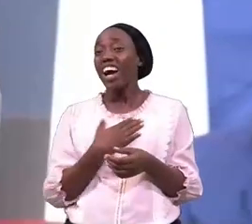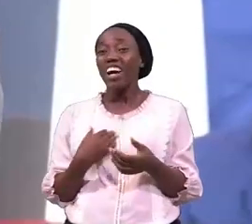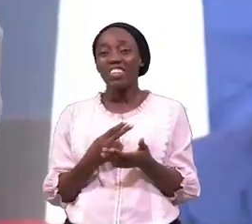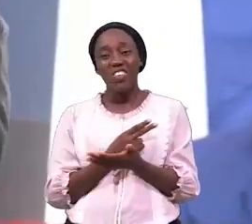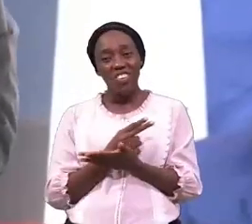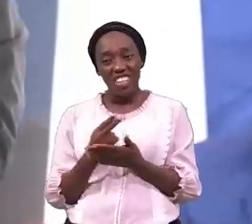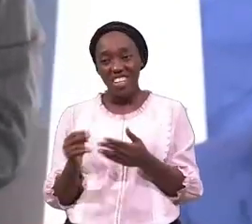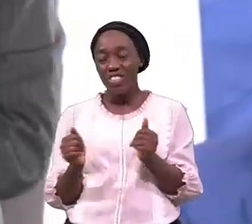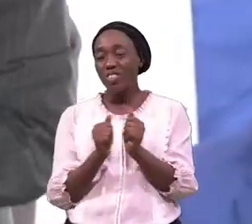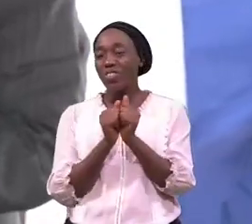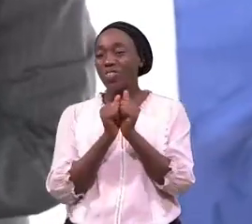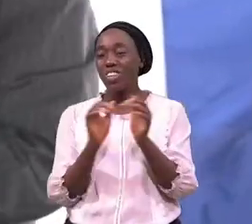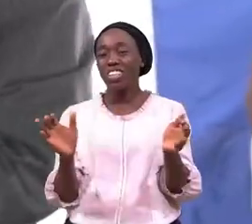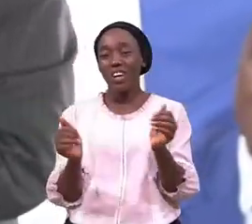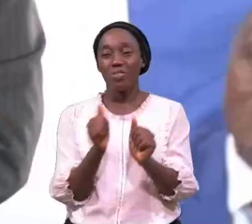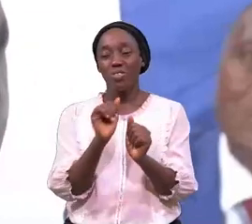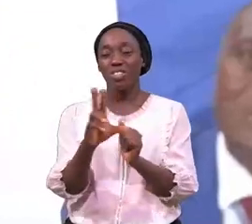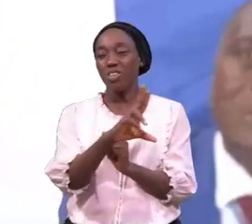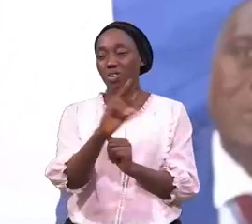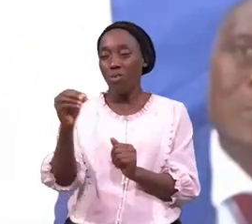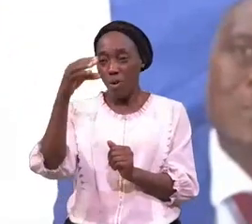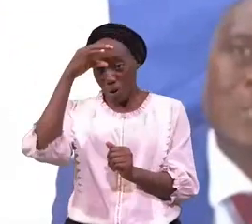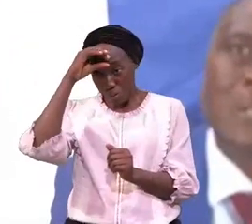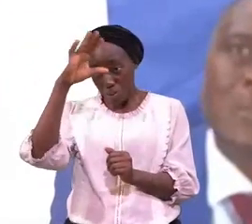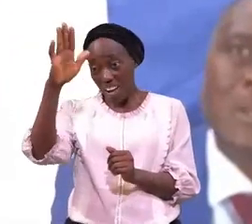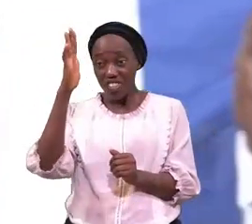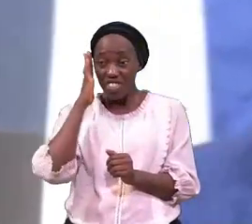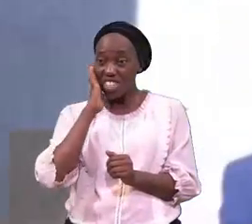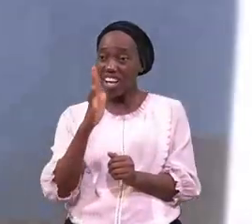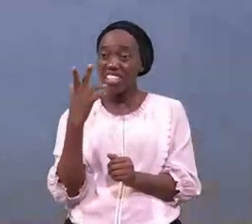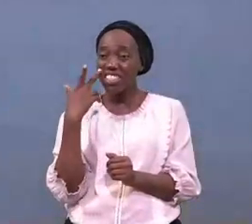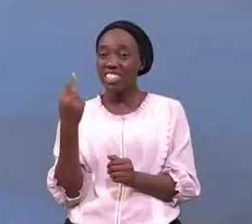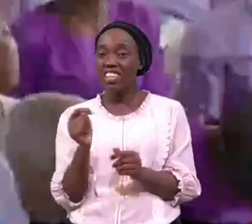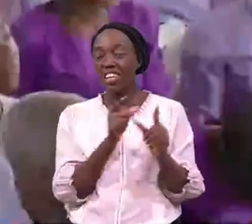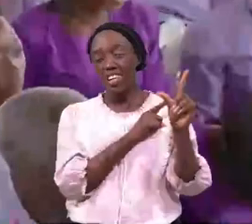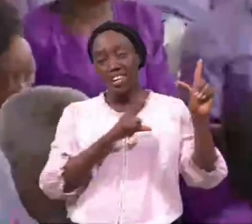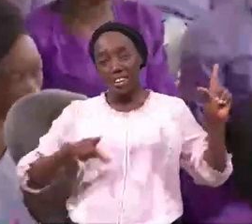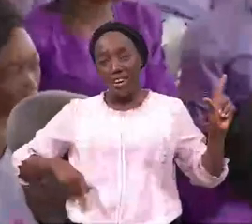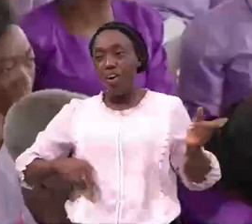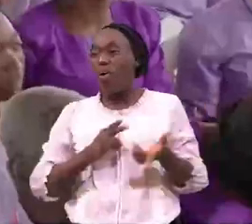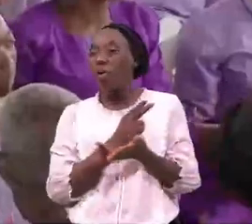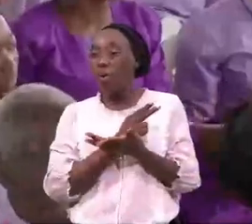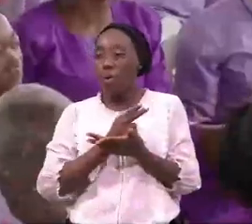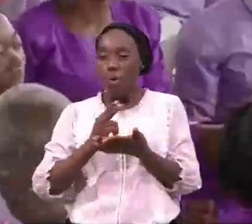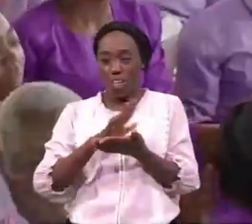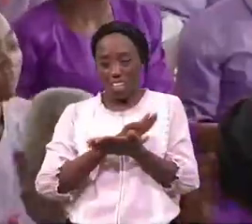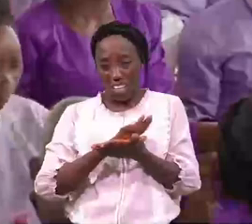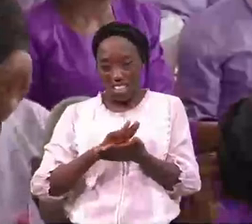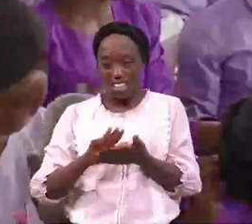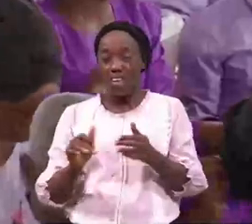Et la sanctification sans laquelle personne ne verra le Seigneur. La sanctification. La sanctification.